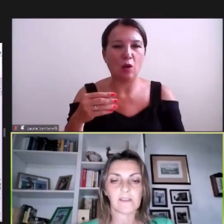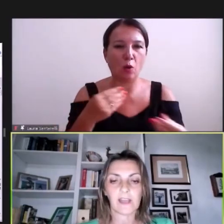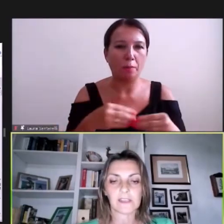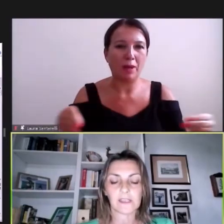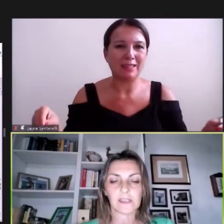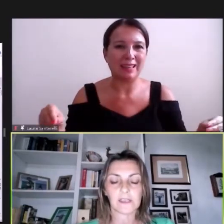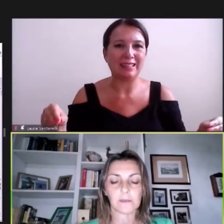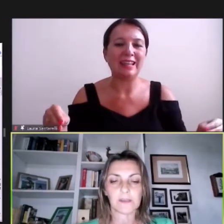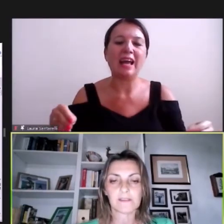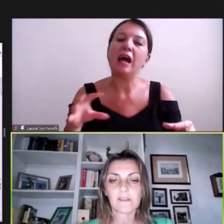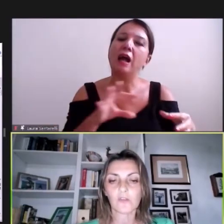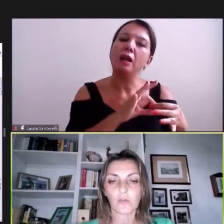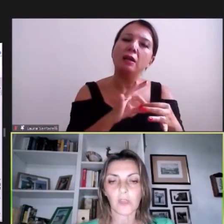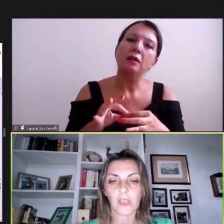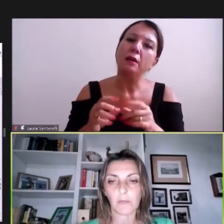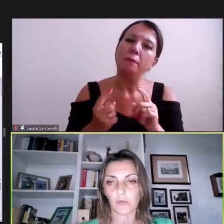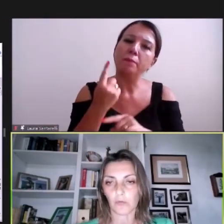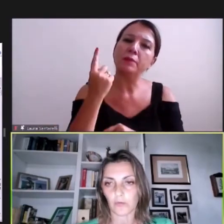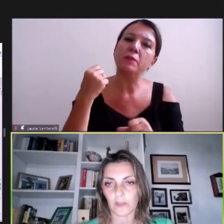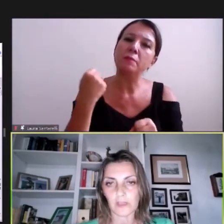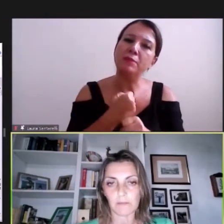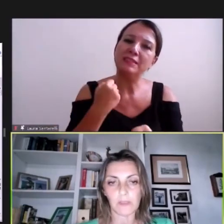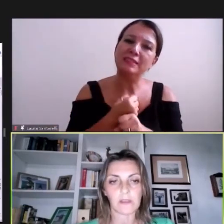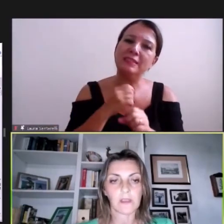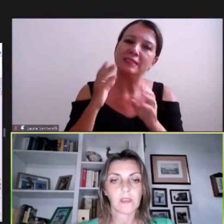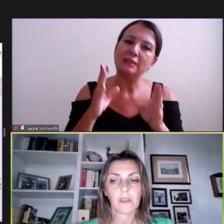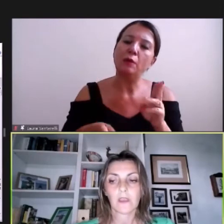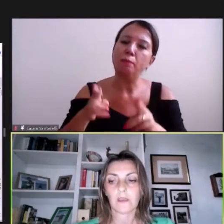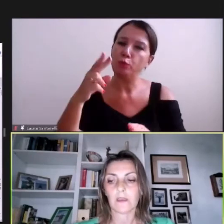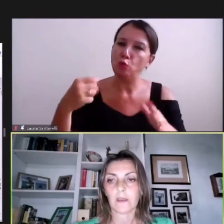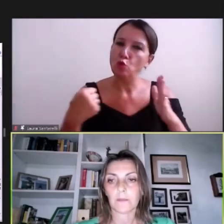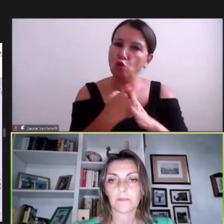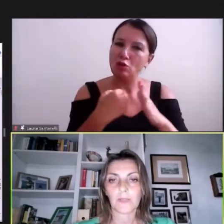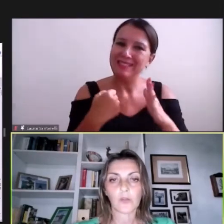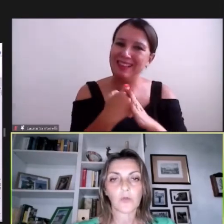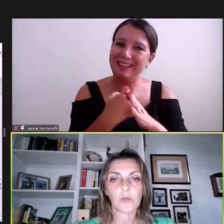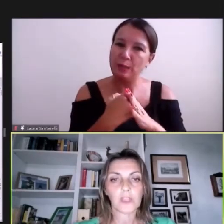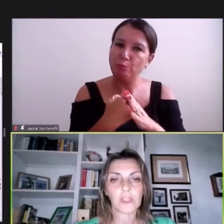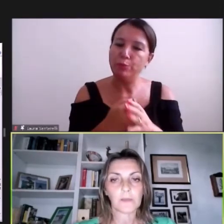ad elevate prestazioni e più sostenibili.